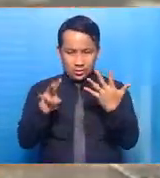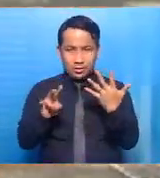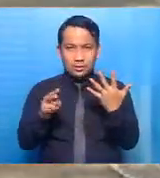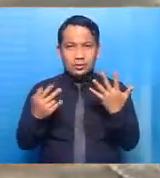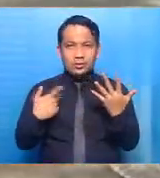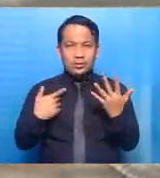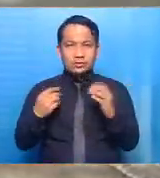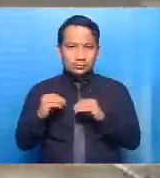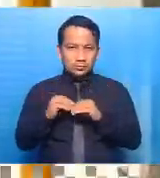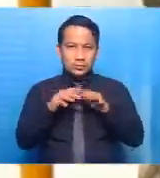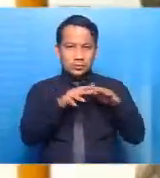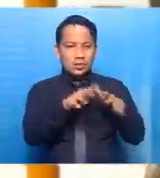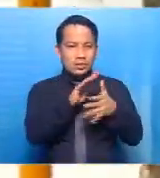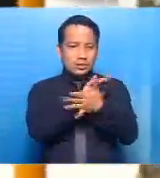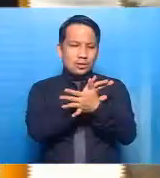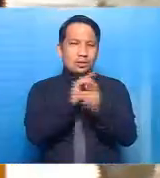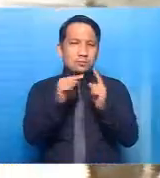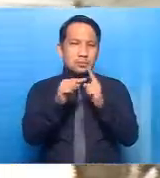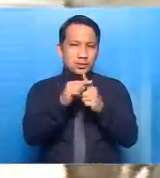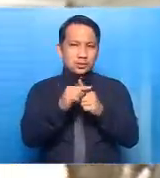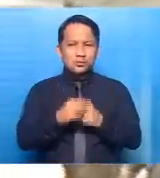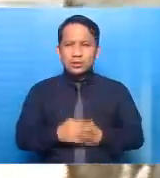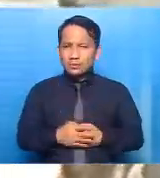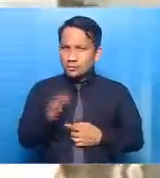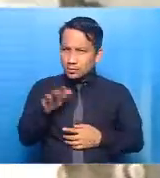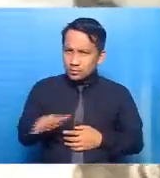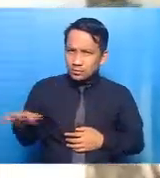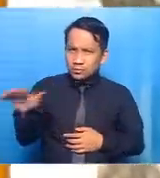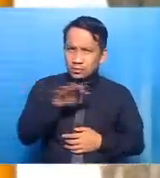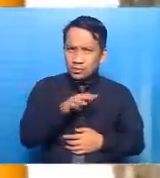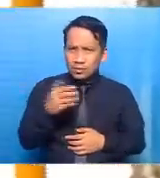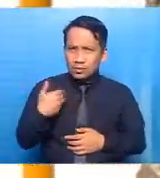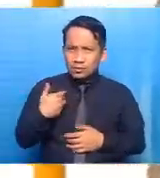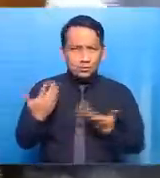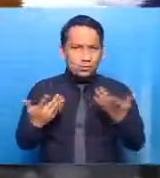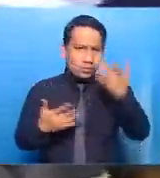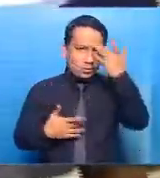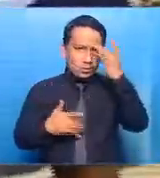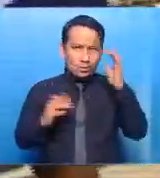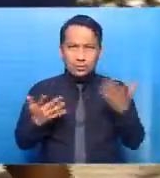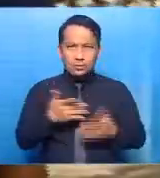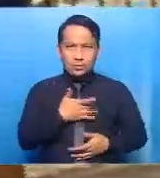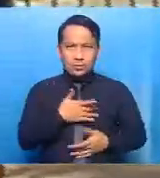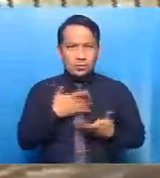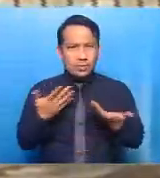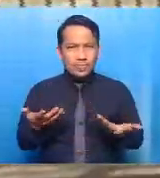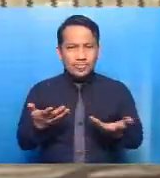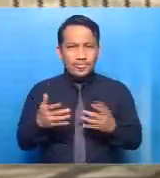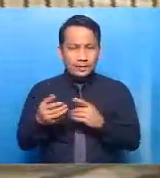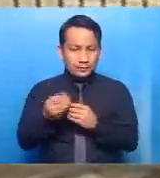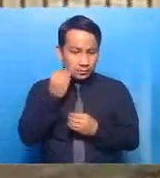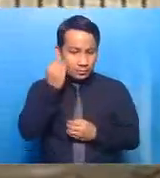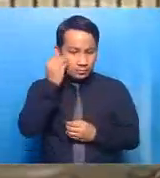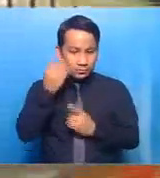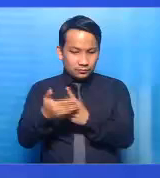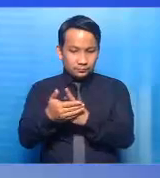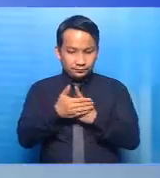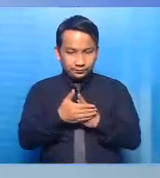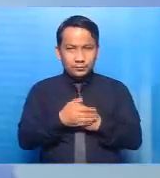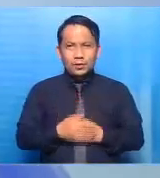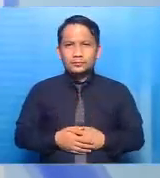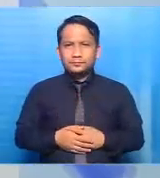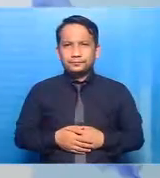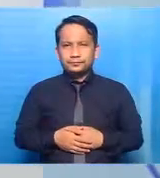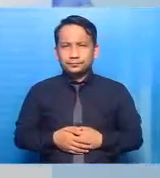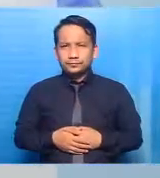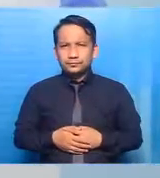ang nahawan na rin ng COVID-19. Pero lahat naman daw sila asymptomatic at ngayon ay mga naka-home quarantine.